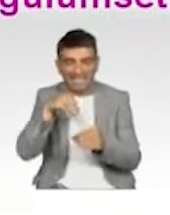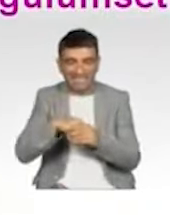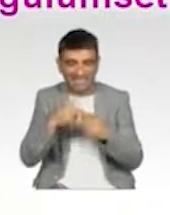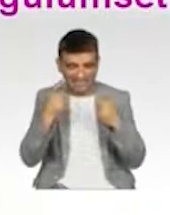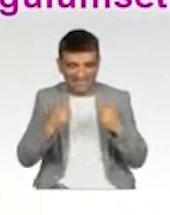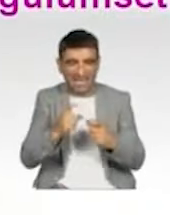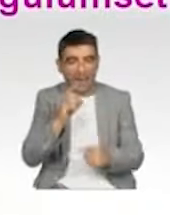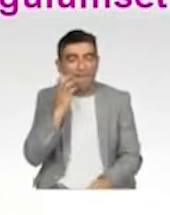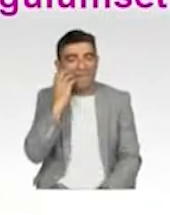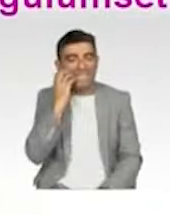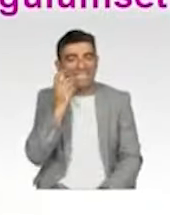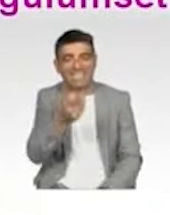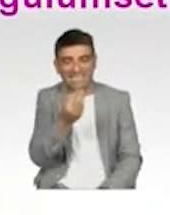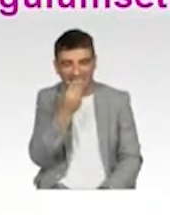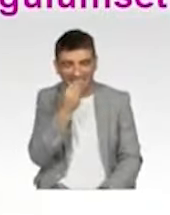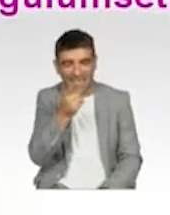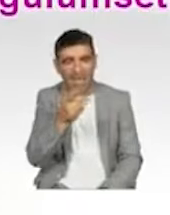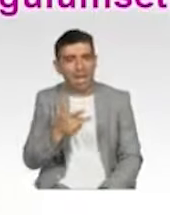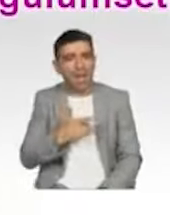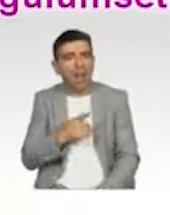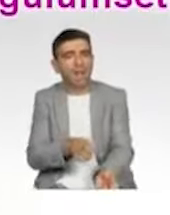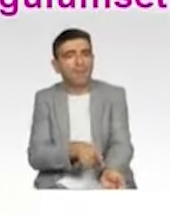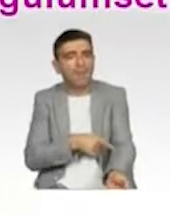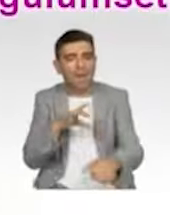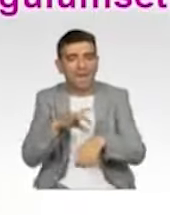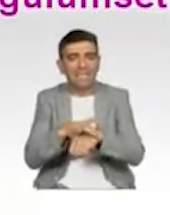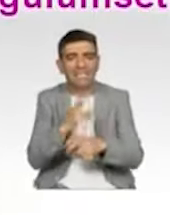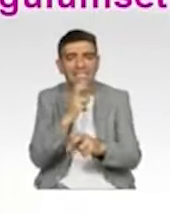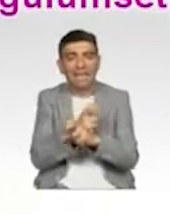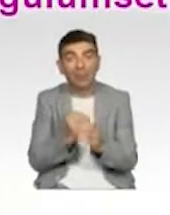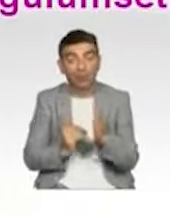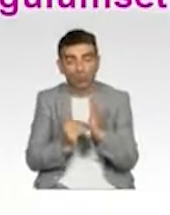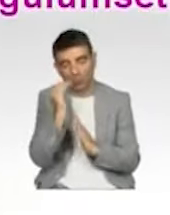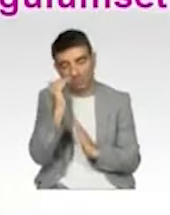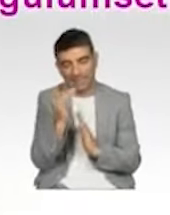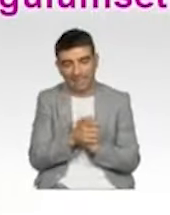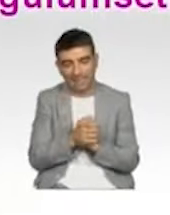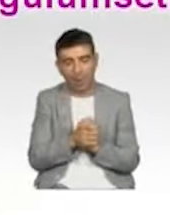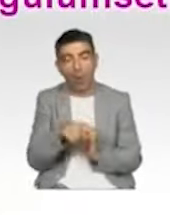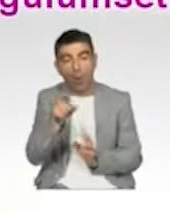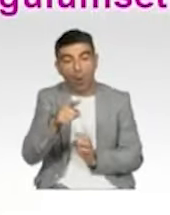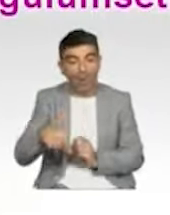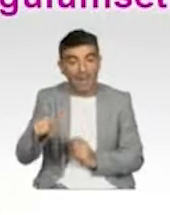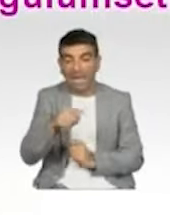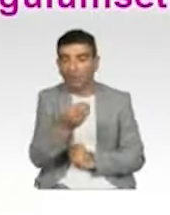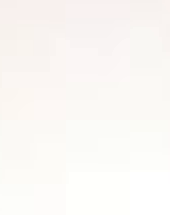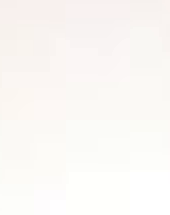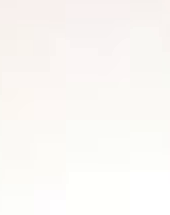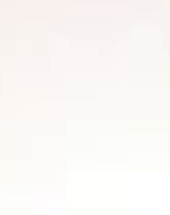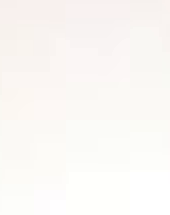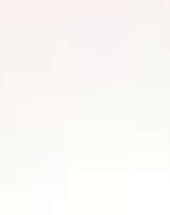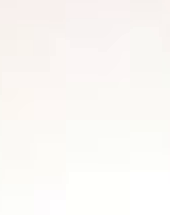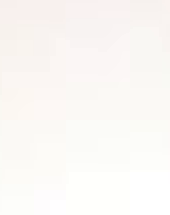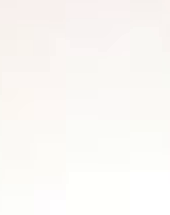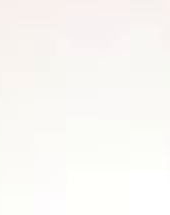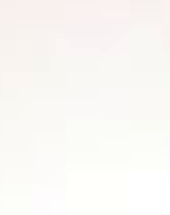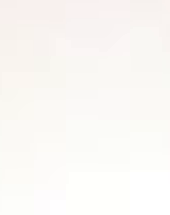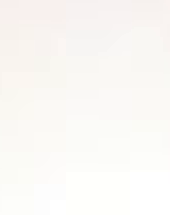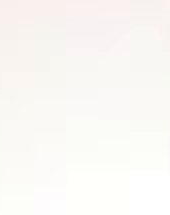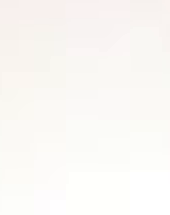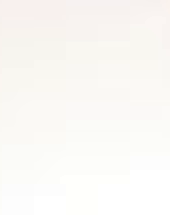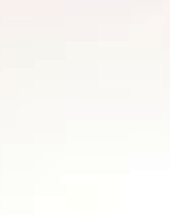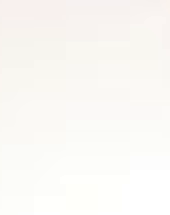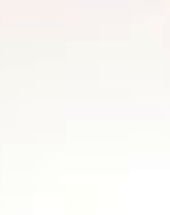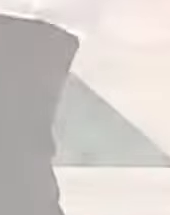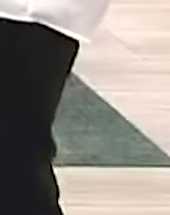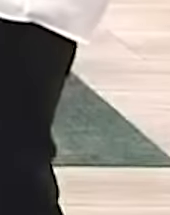yediğiniz kızarmış patateslerin kalp damar hastalığı riski çok yüksek. onların çoğundaki yağlar defalarca işleniyor. Onlar